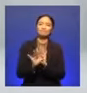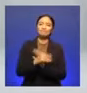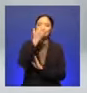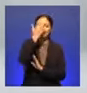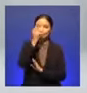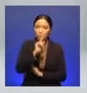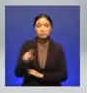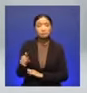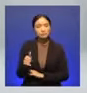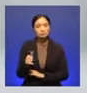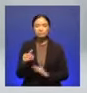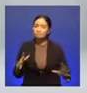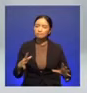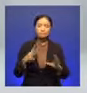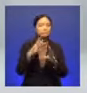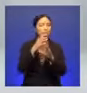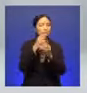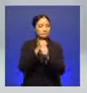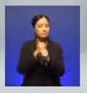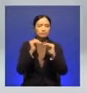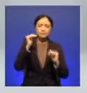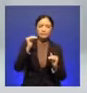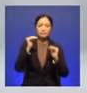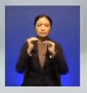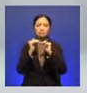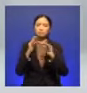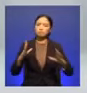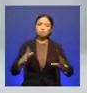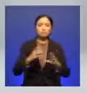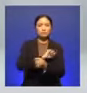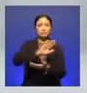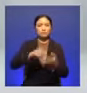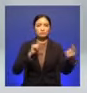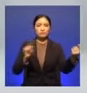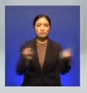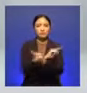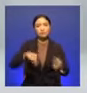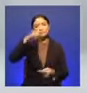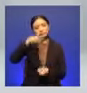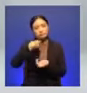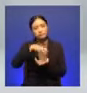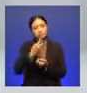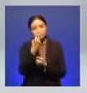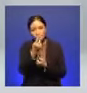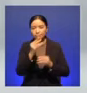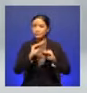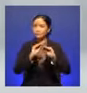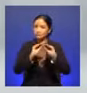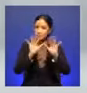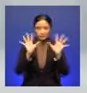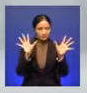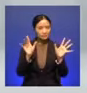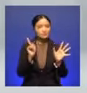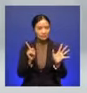นื่องจากอาจารย์ได้ขมวดภาพความเหลื่อมล้ำทั้งหมดที่ปรากฏขึ้นในสังคมให้ได้เห็นเชิงประจักษ์ชัด